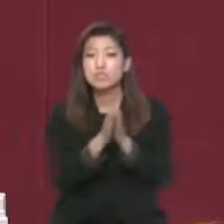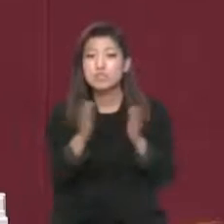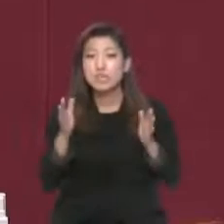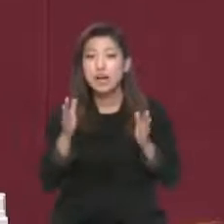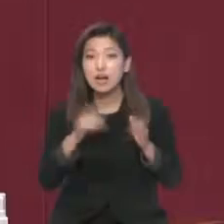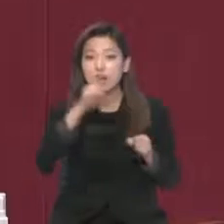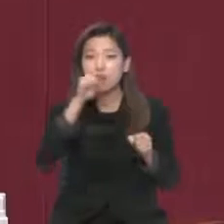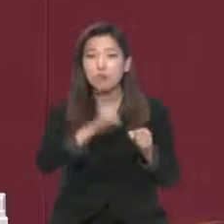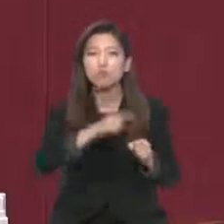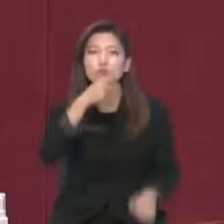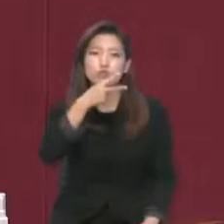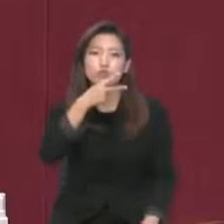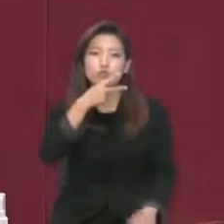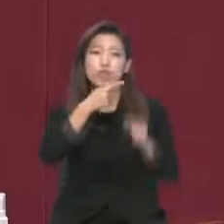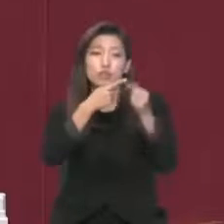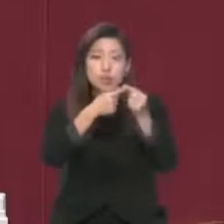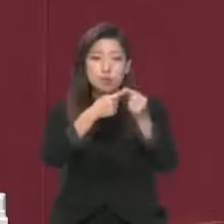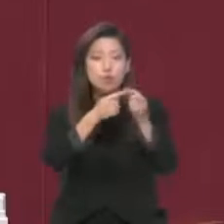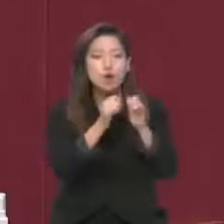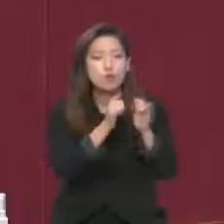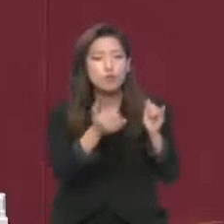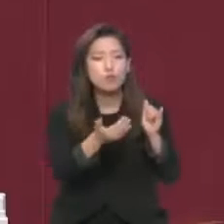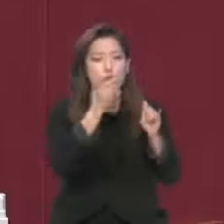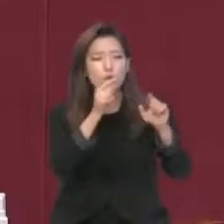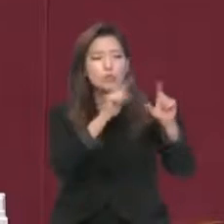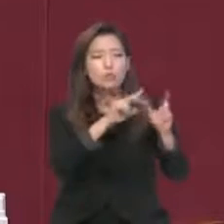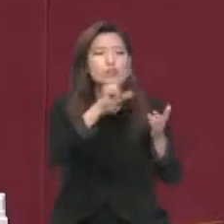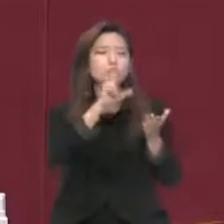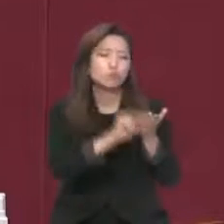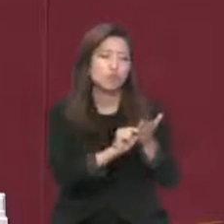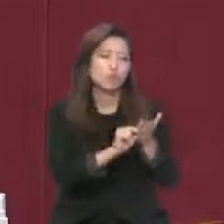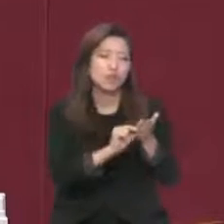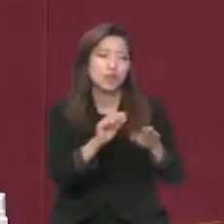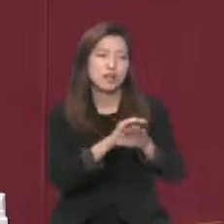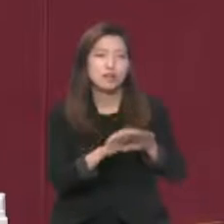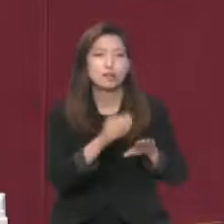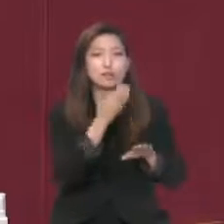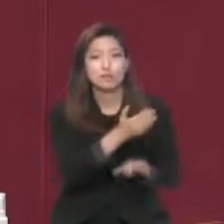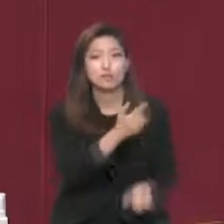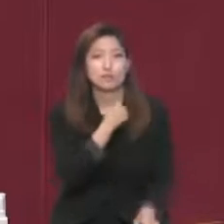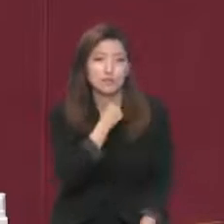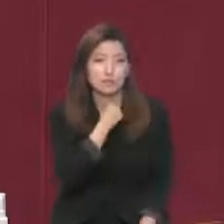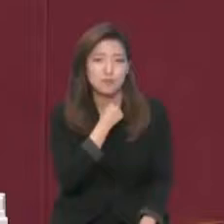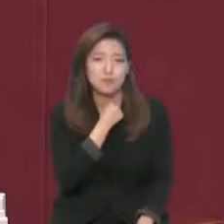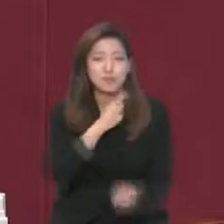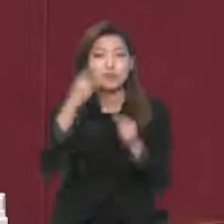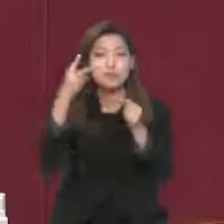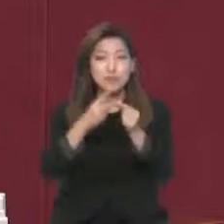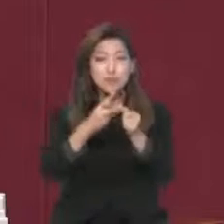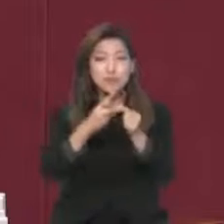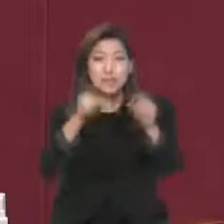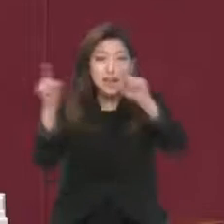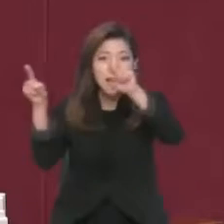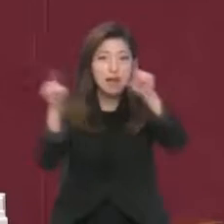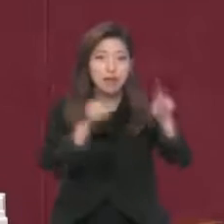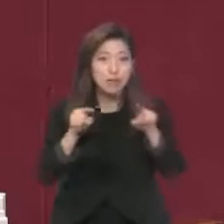사는 문제를 해결해보고 싶은 마음이 있습니다. 그리고 둘째는 한반도의 모든 사람들이 전쟁의 위협에서